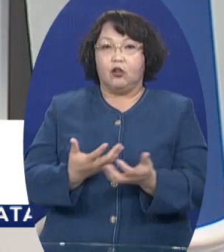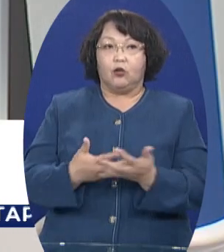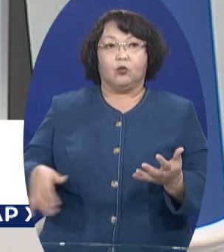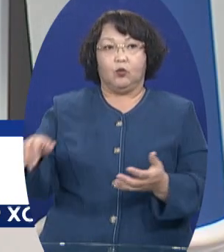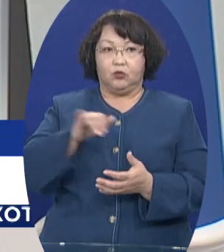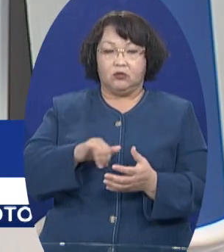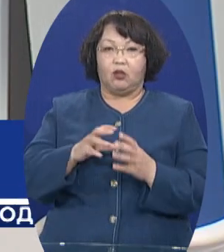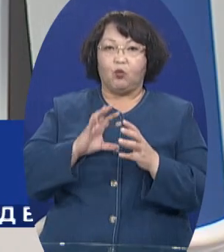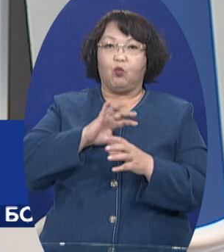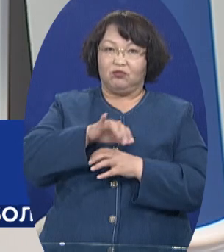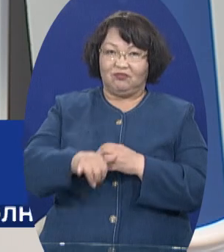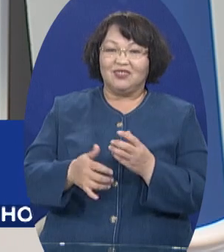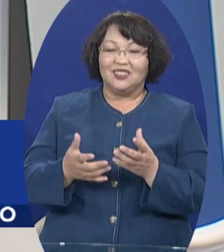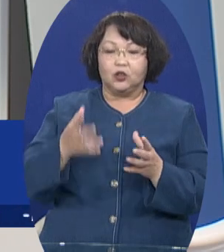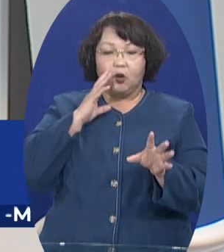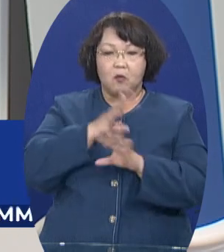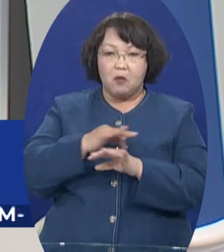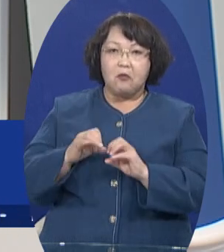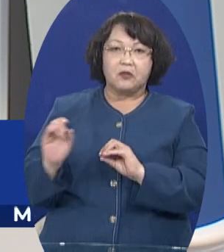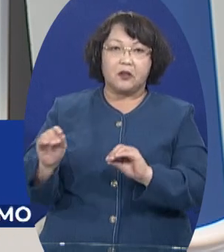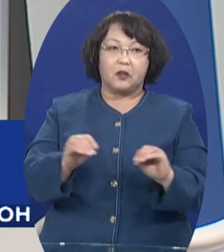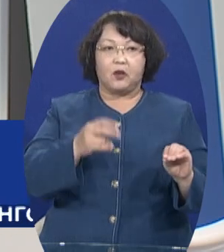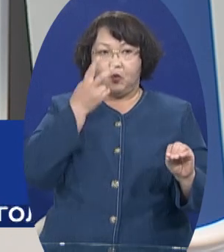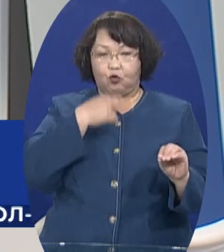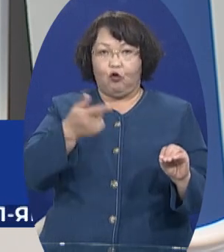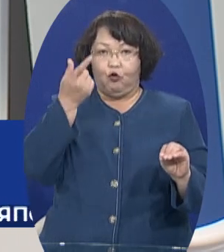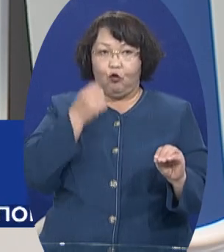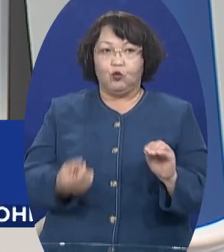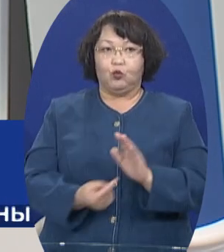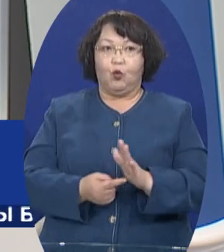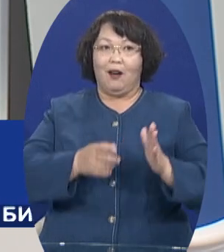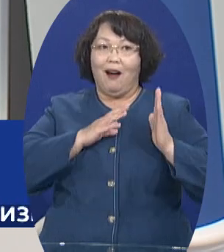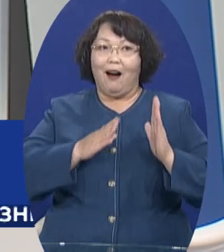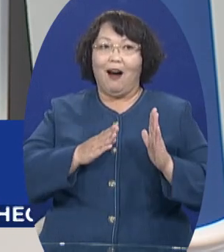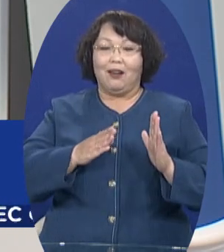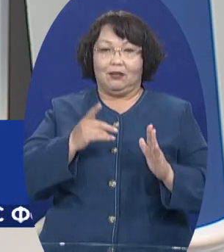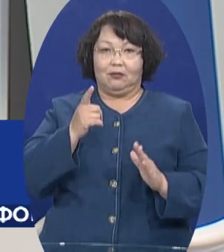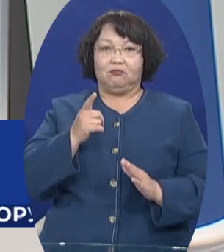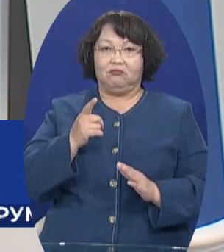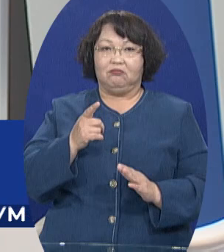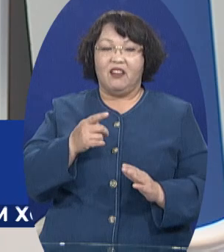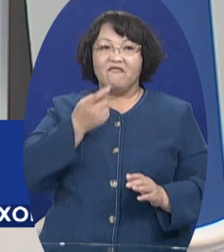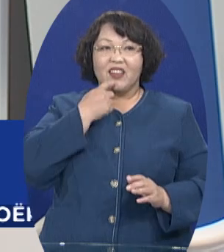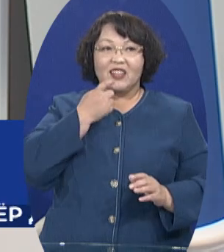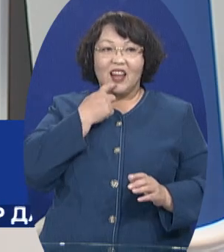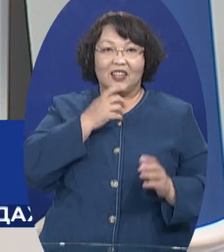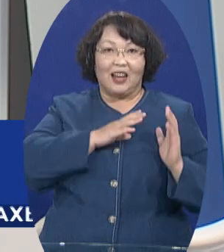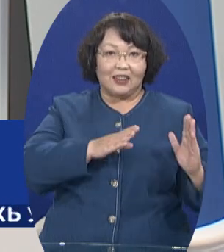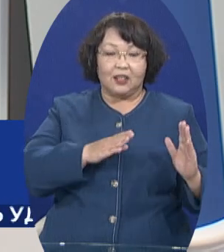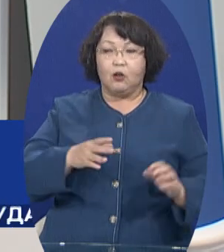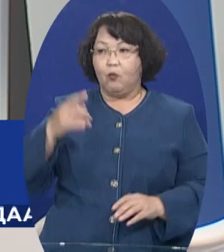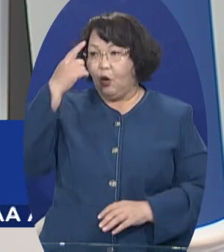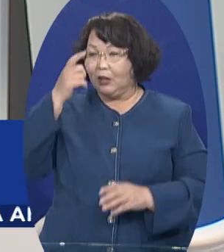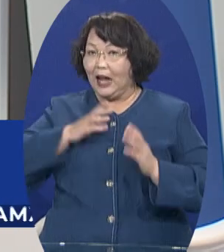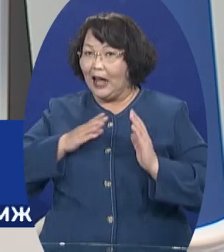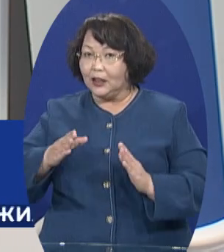платформыг хэрэгжүүлсэн. Үүнийг хэрэгжүүлэхэд хамгийн гол хүчин зүйл хандлага юм. Нөгөө талдаа Монгол болон Финланд хүмүүсийн хооронд сэтгэлгээний хувьд ижил төстэй